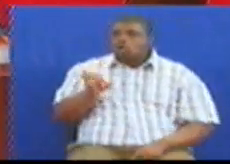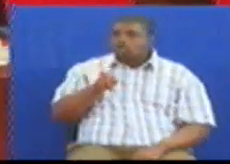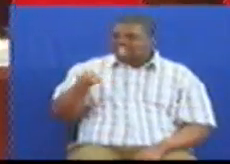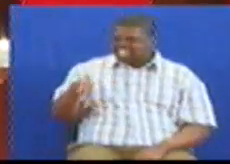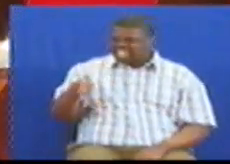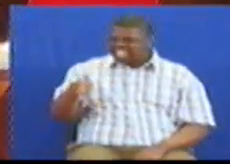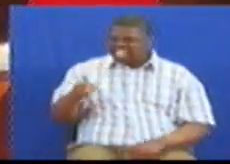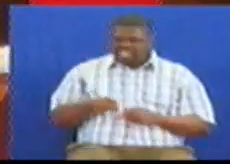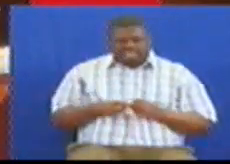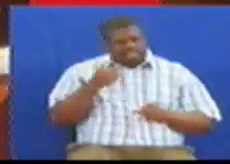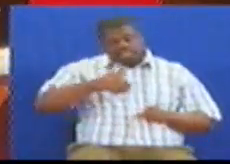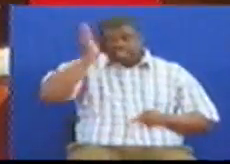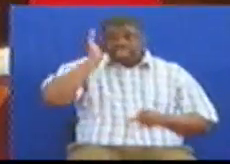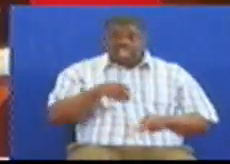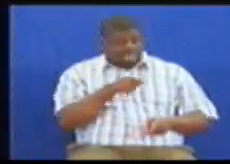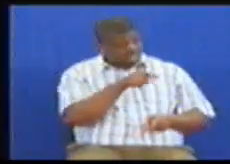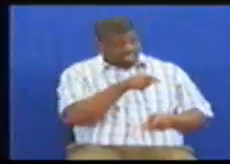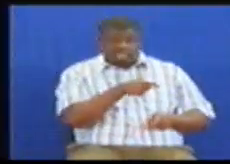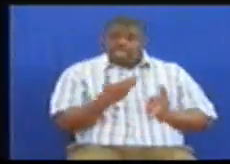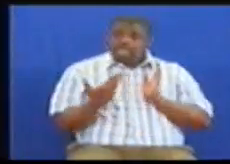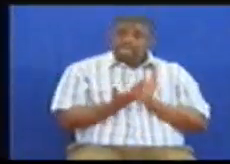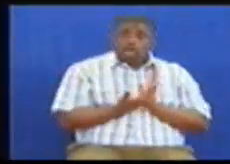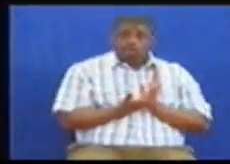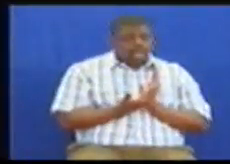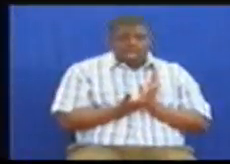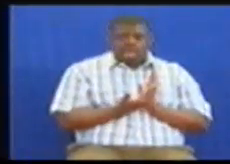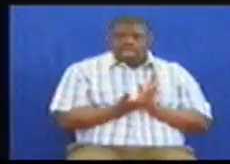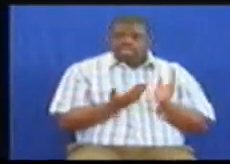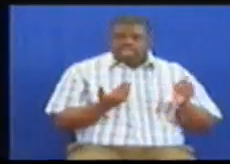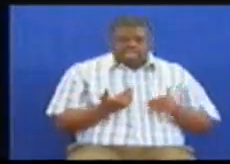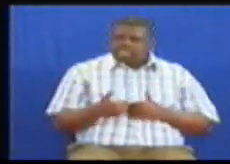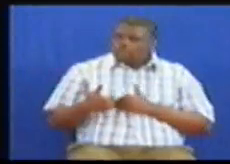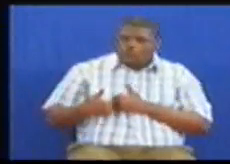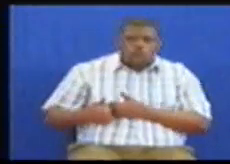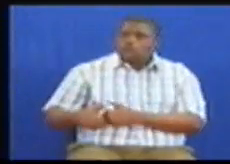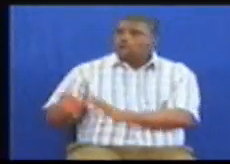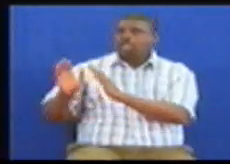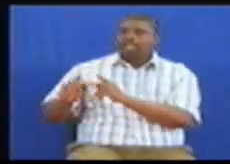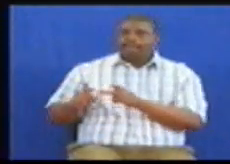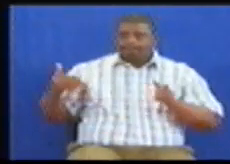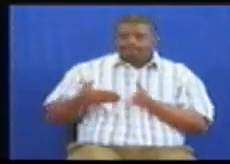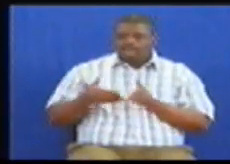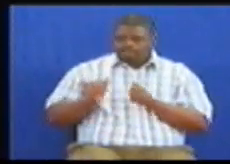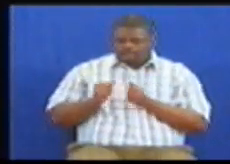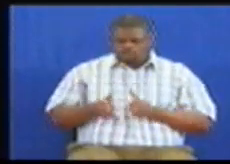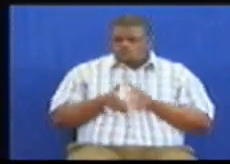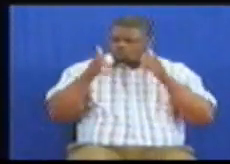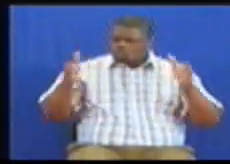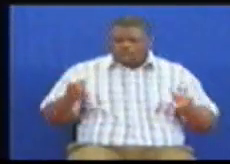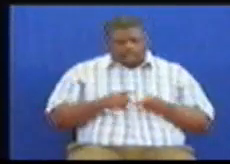kweli serikali hii naomba sana isiondoke mpaka mambo haya makubwa yaliyoanzishwa